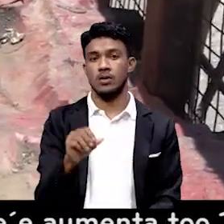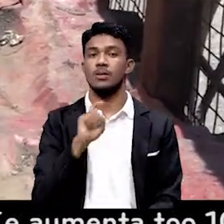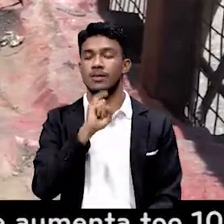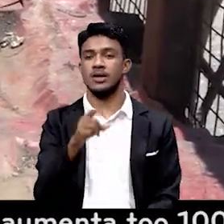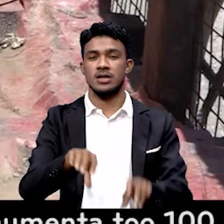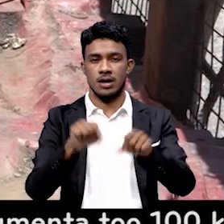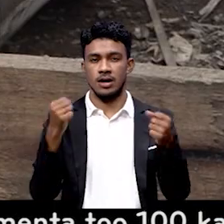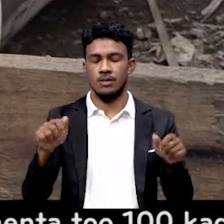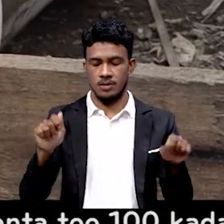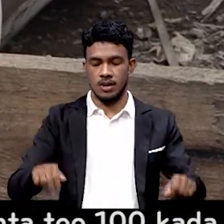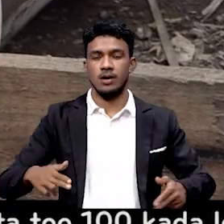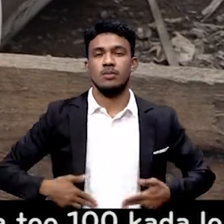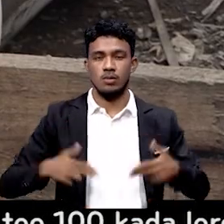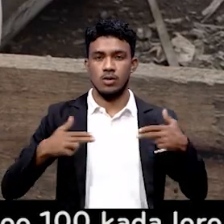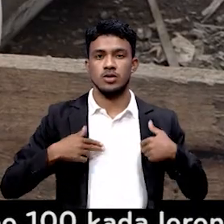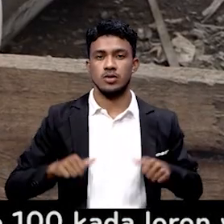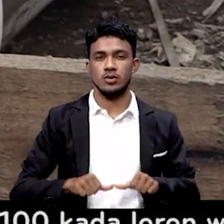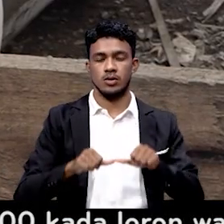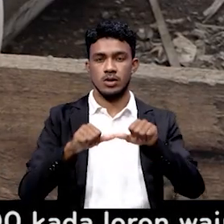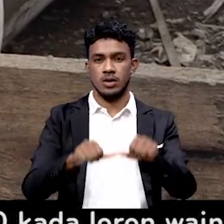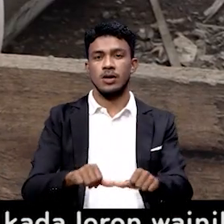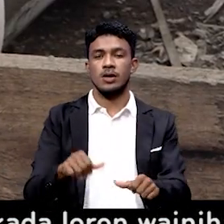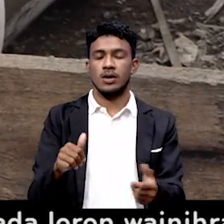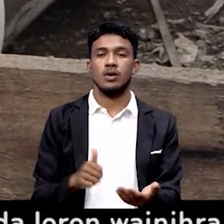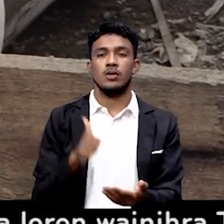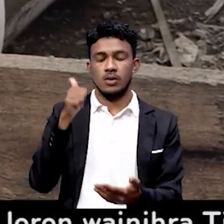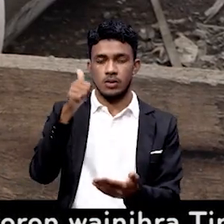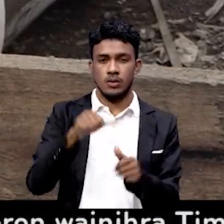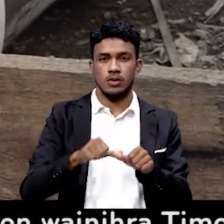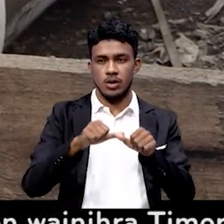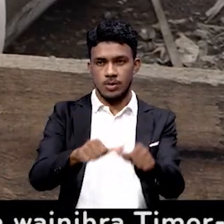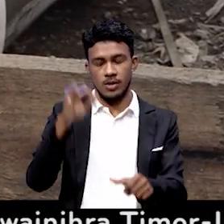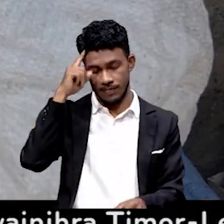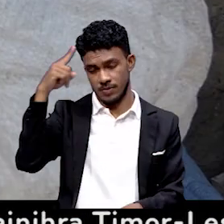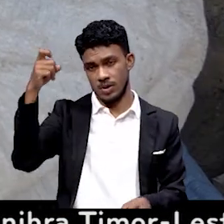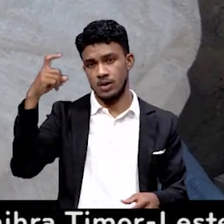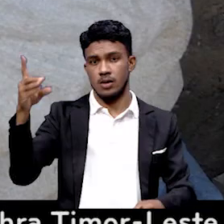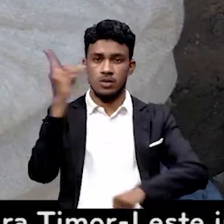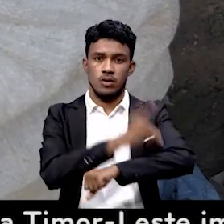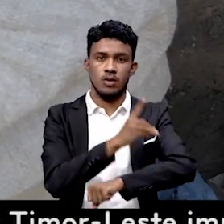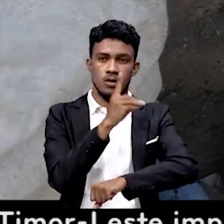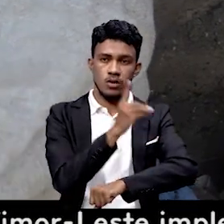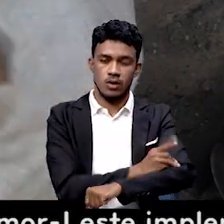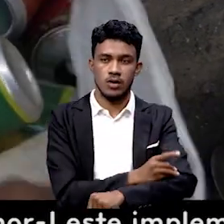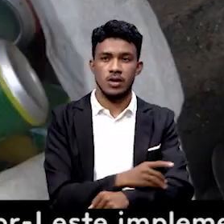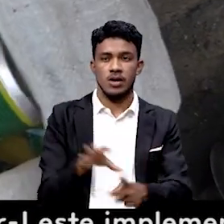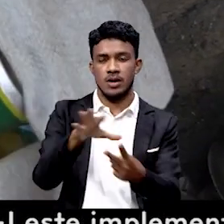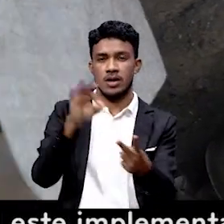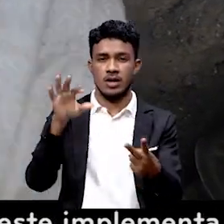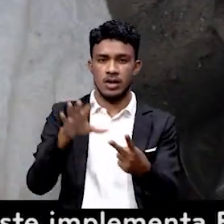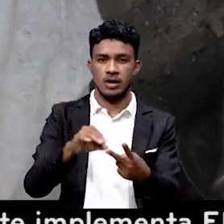aguenta moris no continua luta hori atinze sira ne mehi maski loron loron tenki hafutar an ia foer